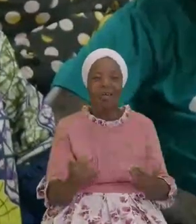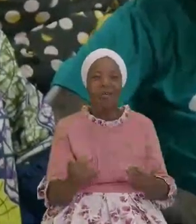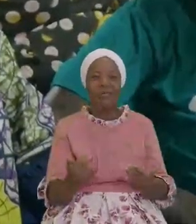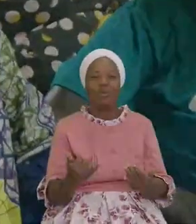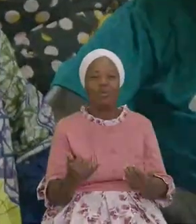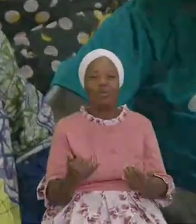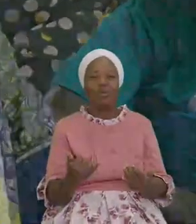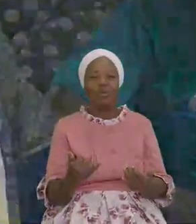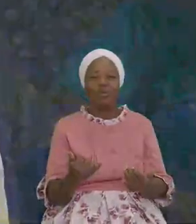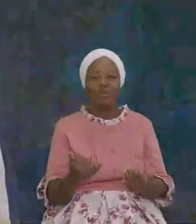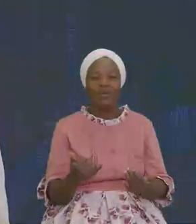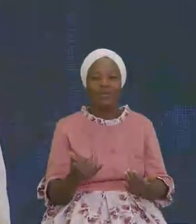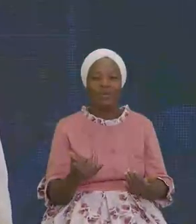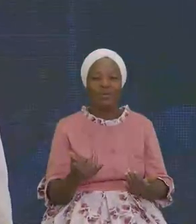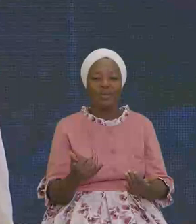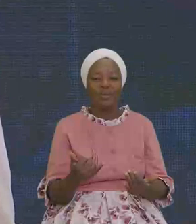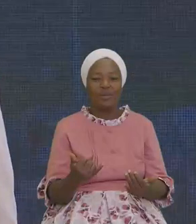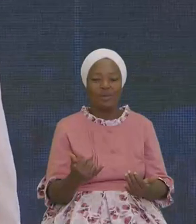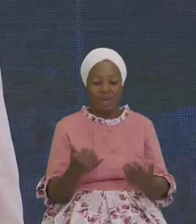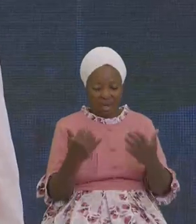Le Seigneur le fera maintenant.